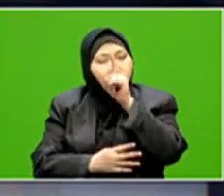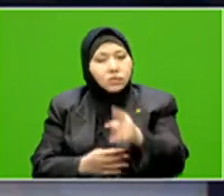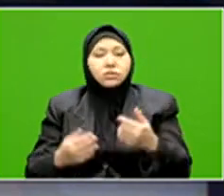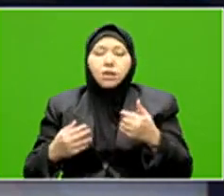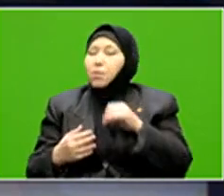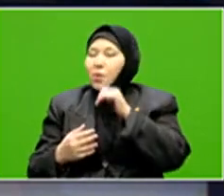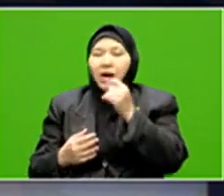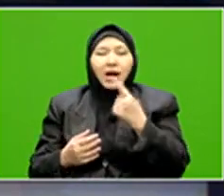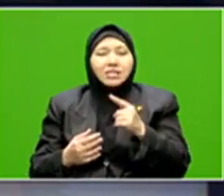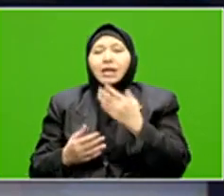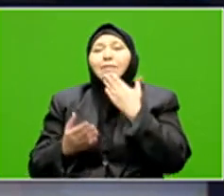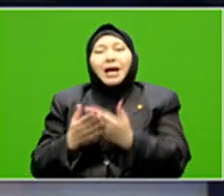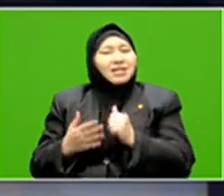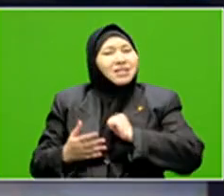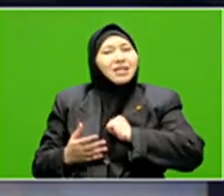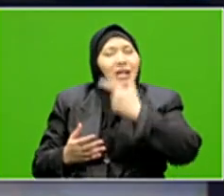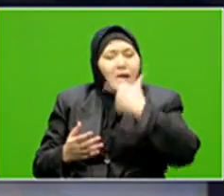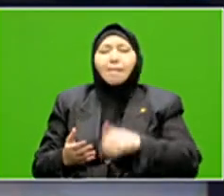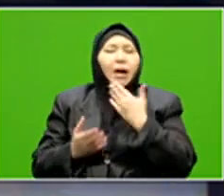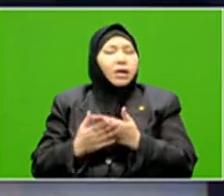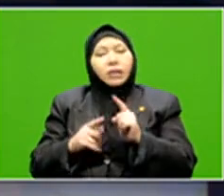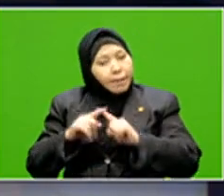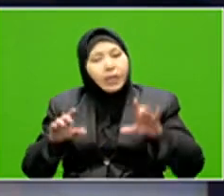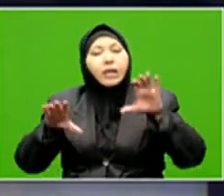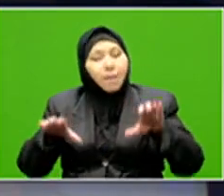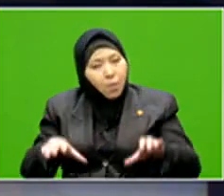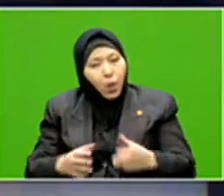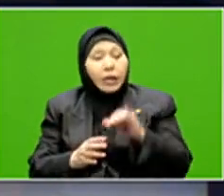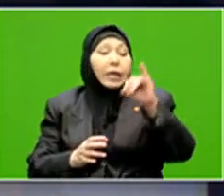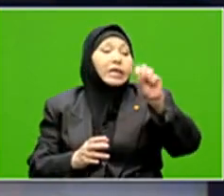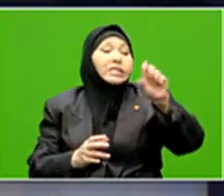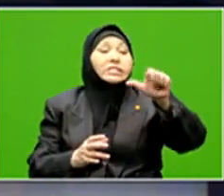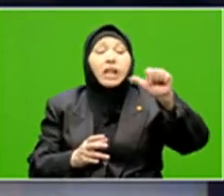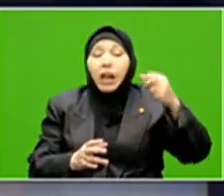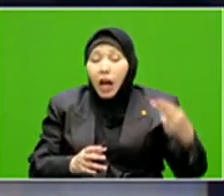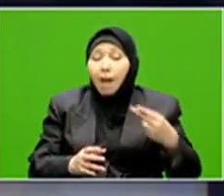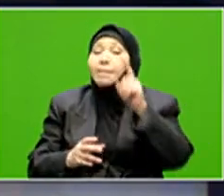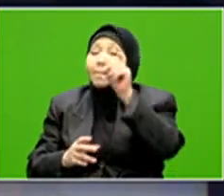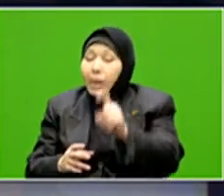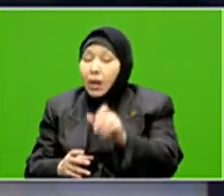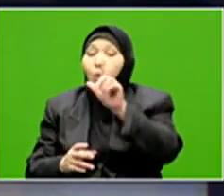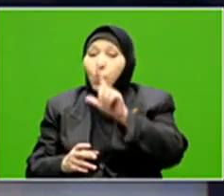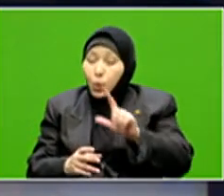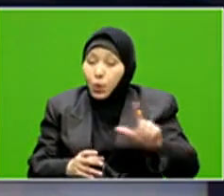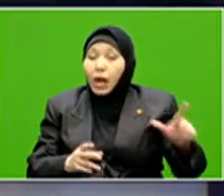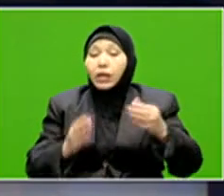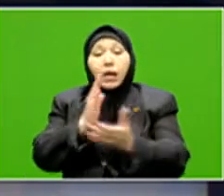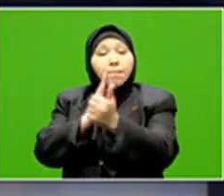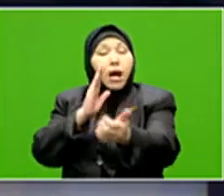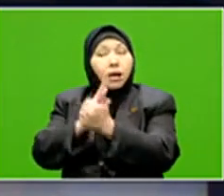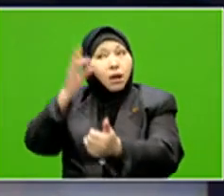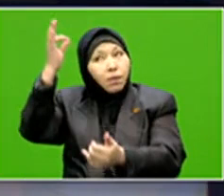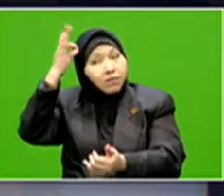bukan sekadar dia baik seorang-seorang ya, tetapi dia juga melakukan islah, kerana islah ini memerlukan kepada kemahiran